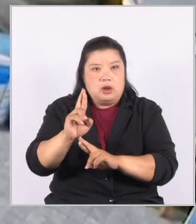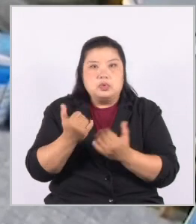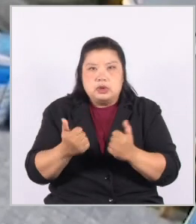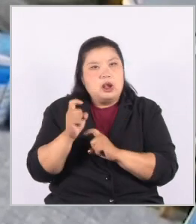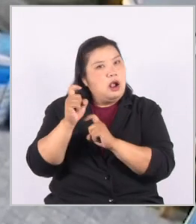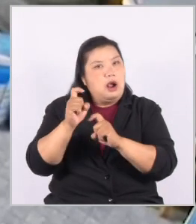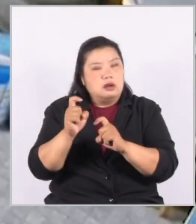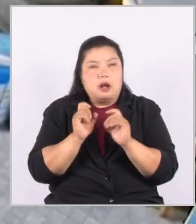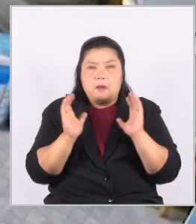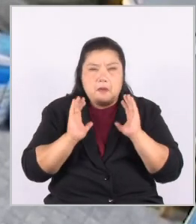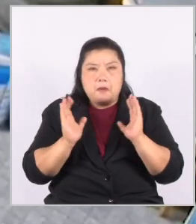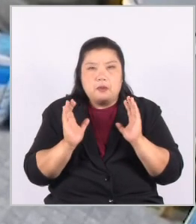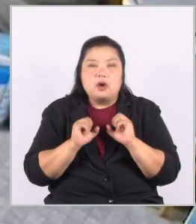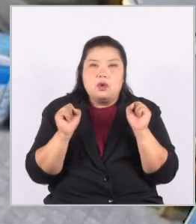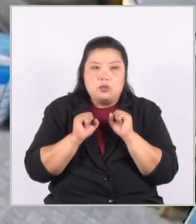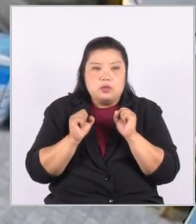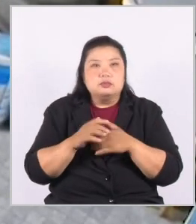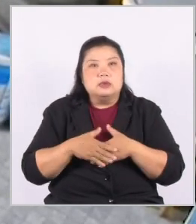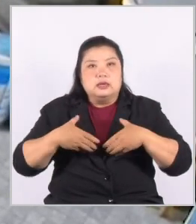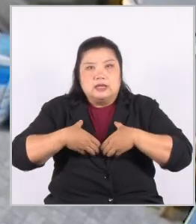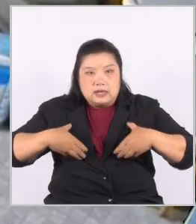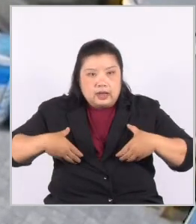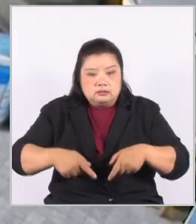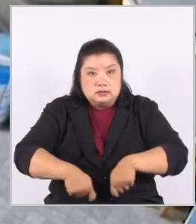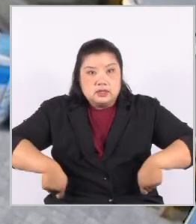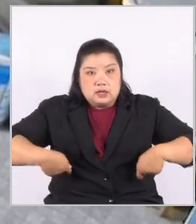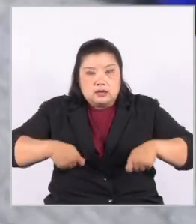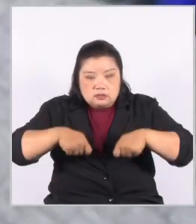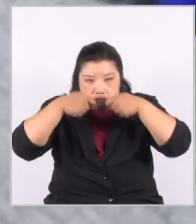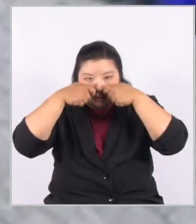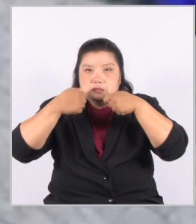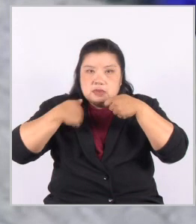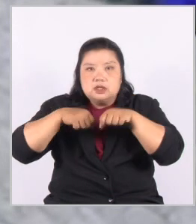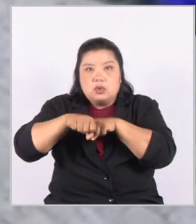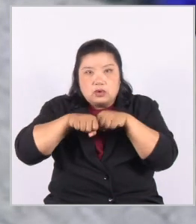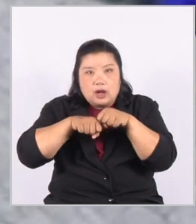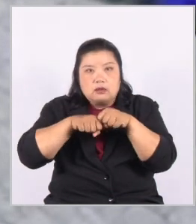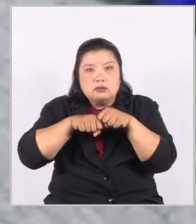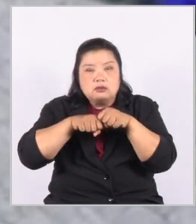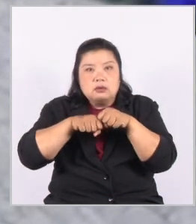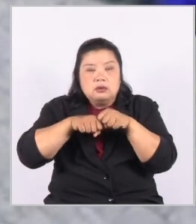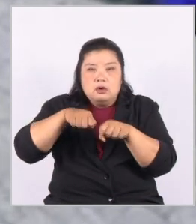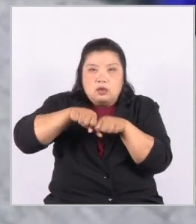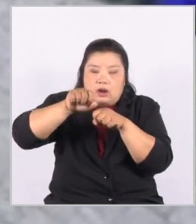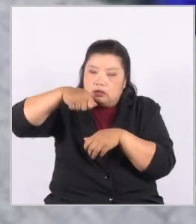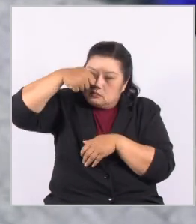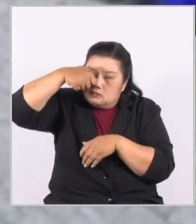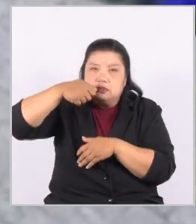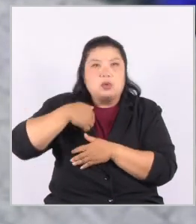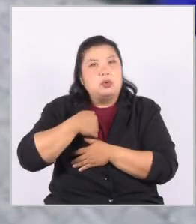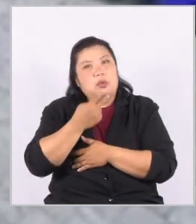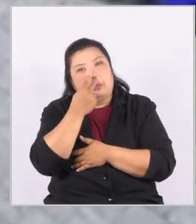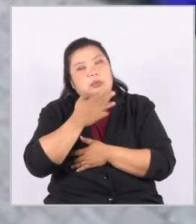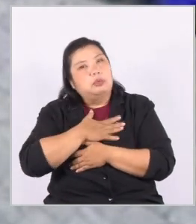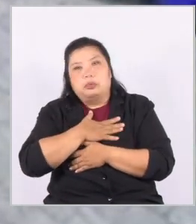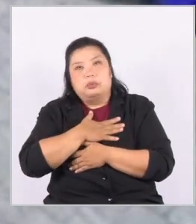รายอยู่รอบตัวขนาดชุดชั้นในมันตากไว้ดีๆยังเอามาดมรองเท้าวางไว้ดีๆยังเอามาดมมาเลียตกใจค่ะ